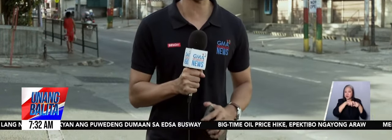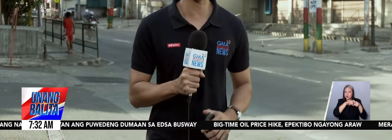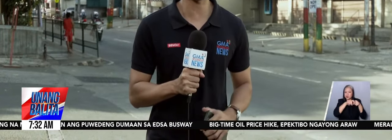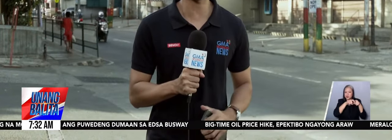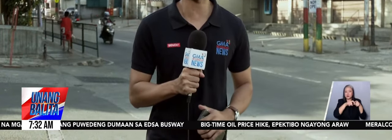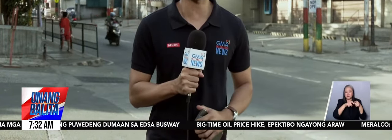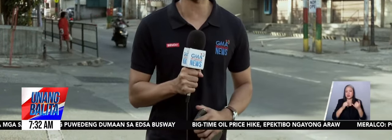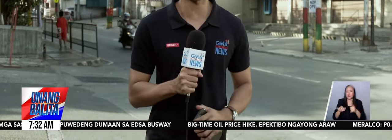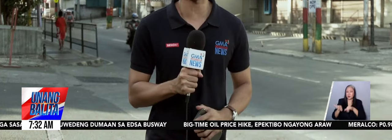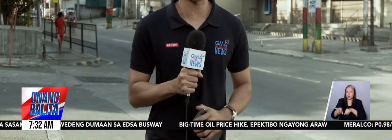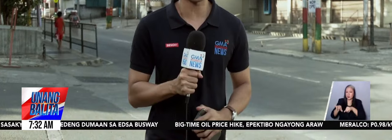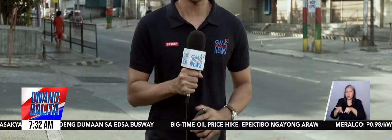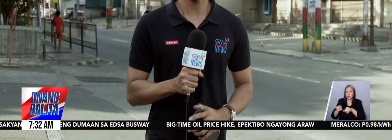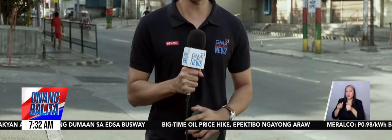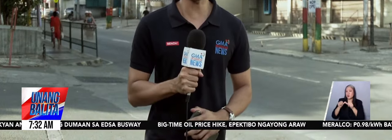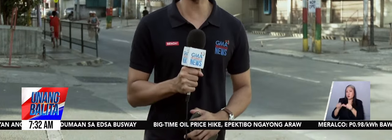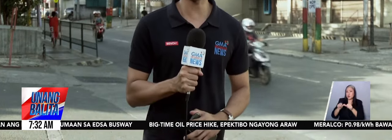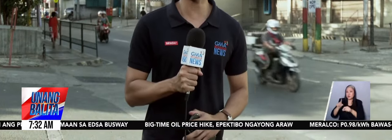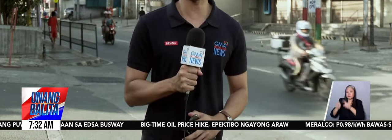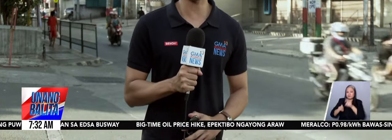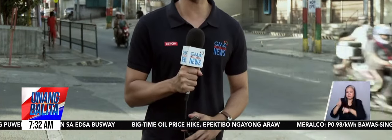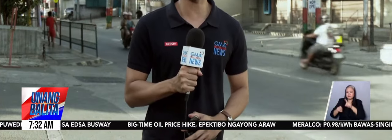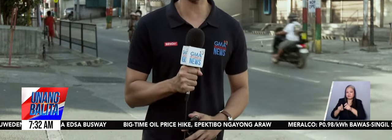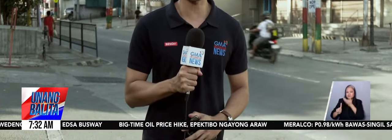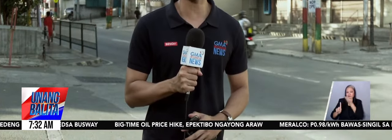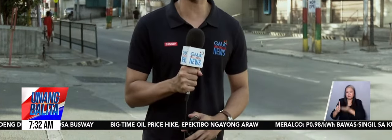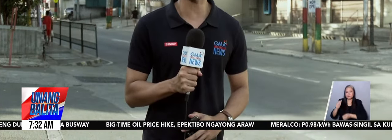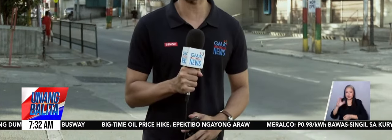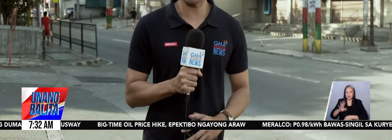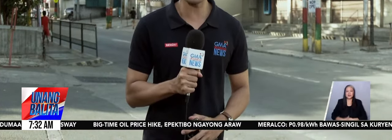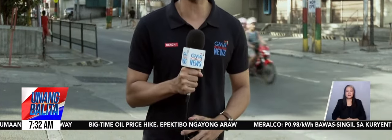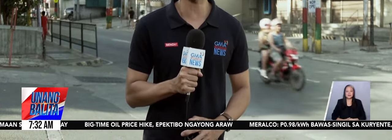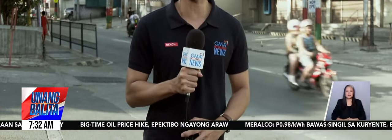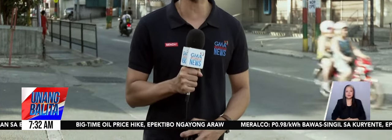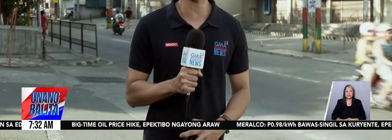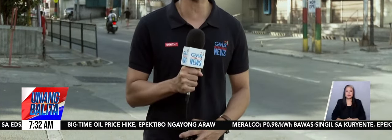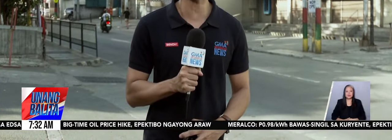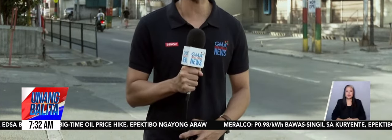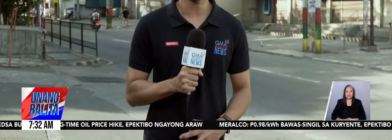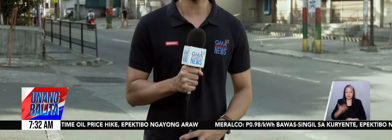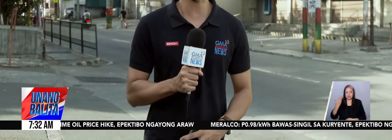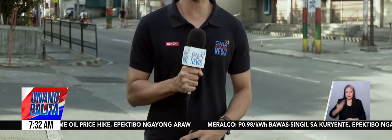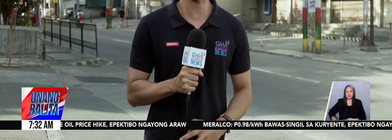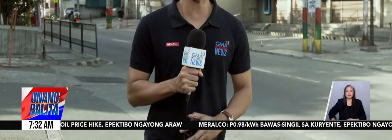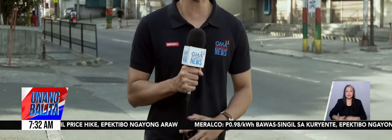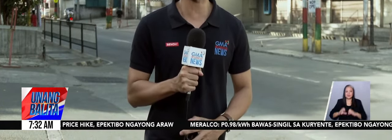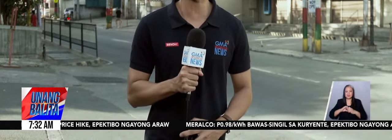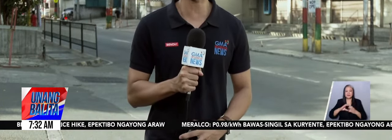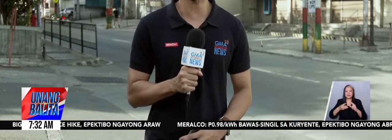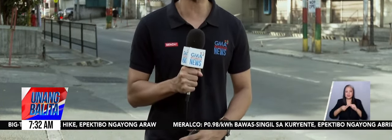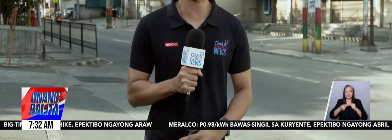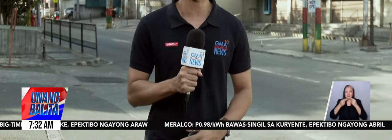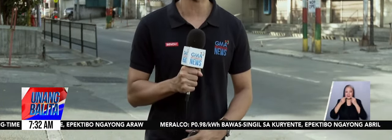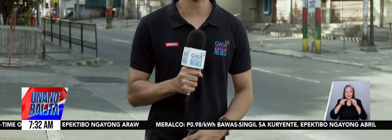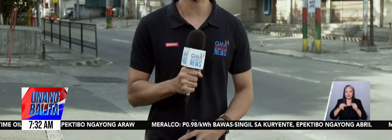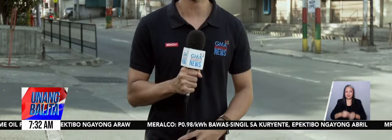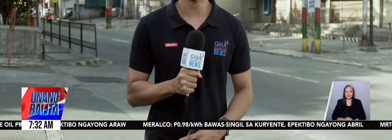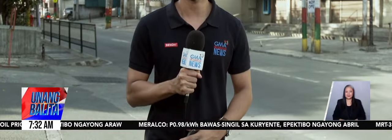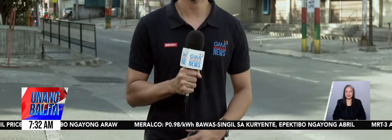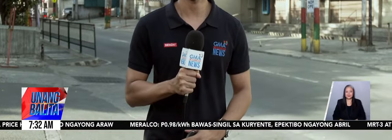yung imbestigasyon na isinasagawa nila. Yan ang unang balita mula rito sa Navotas City. Ako po si James Agustin para sa GMA Integrated News.